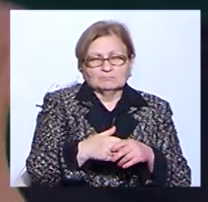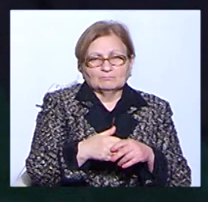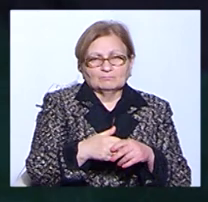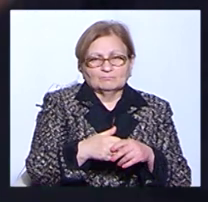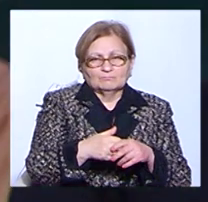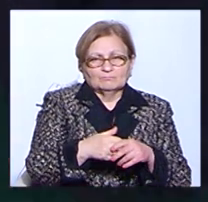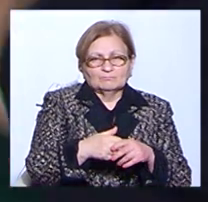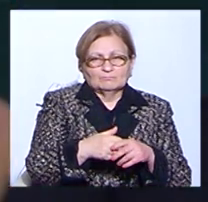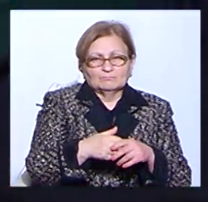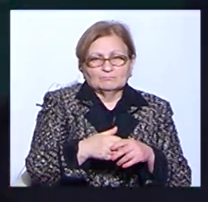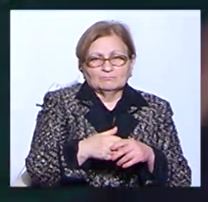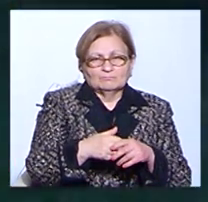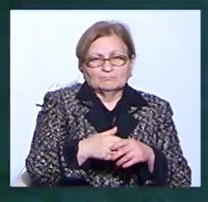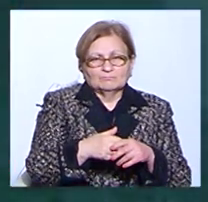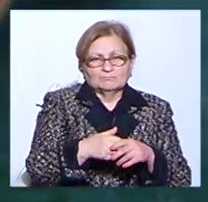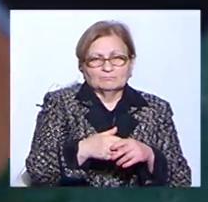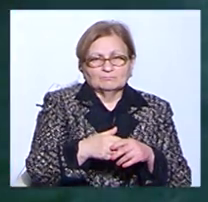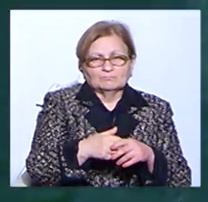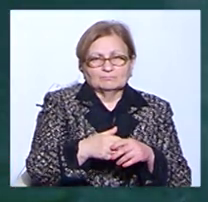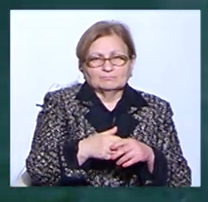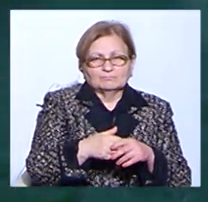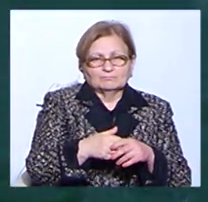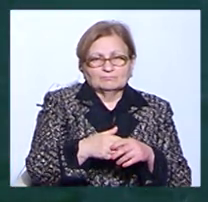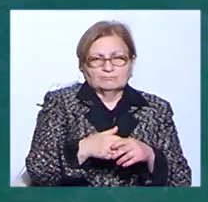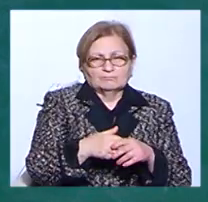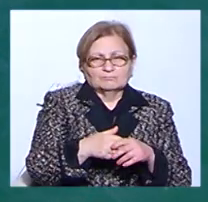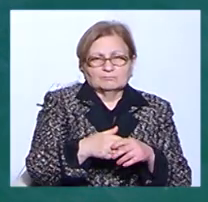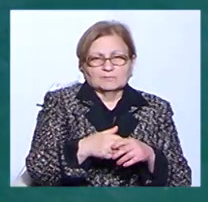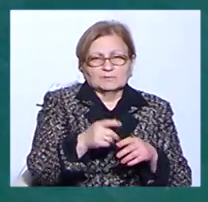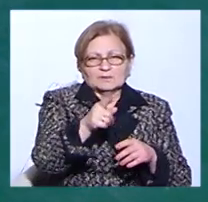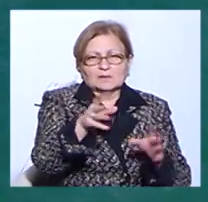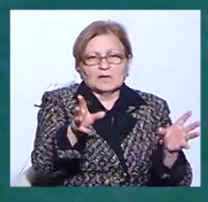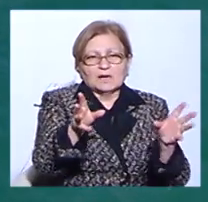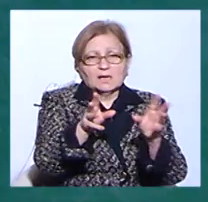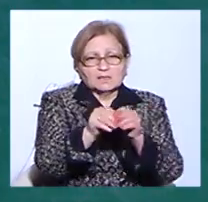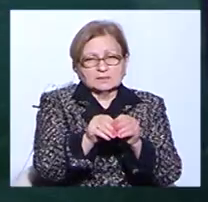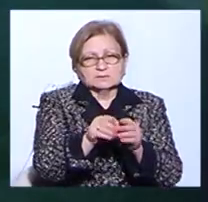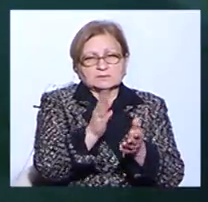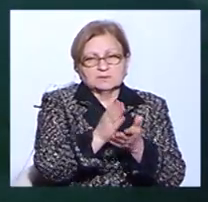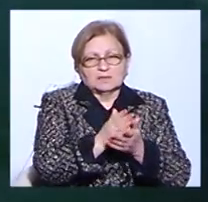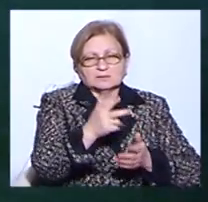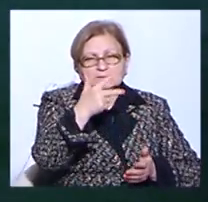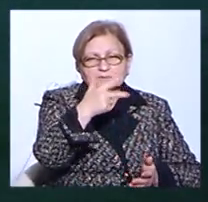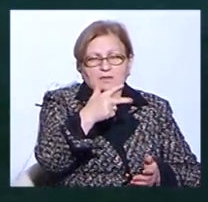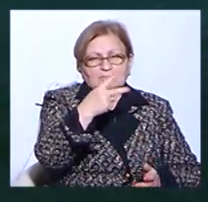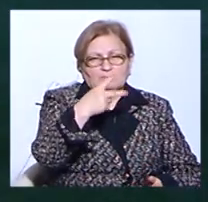მე ახლა ამას დავშტრიხავ. აი ეს არის ერთად 3 მეორედი.